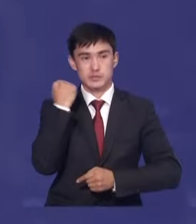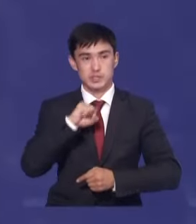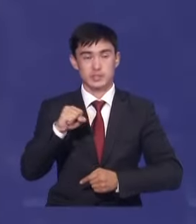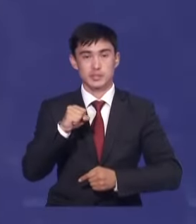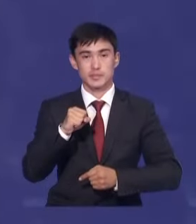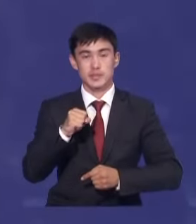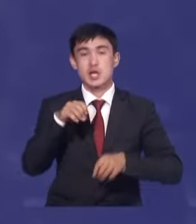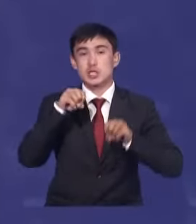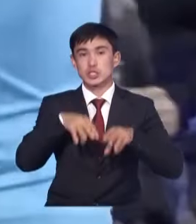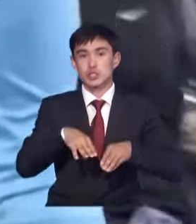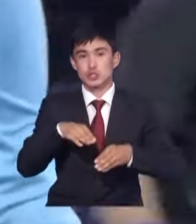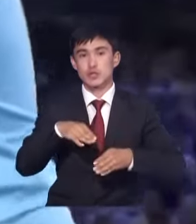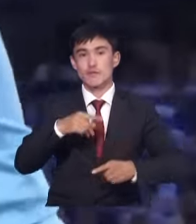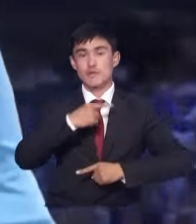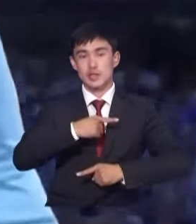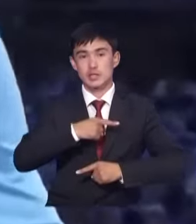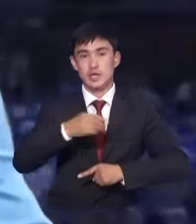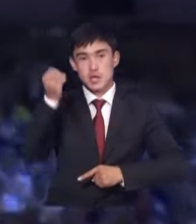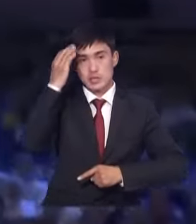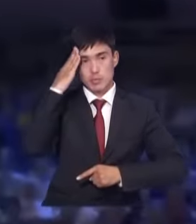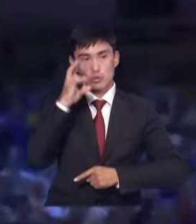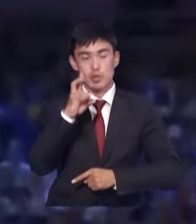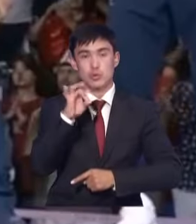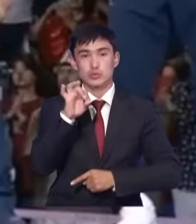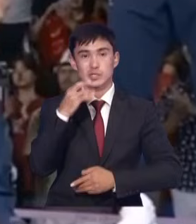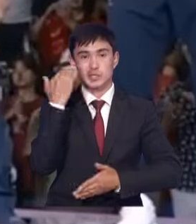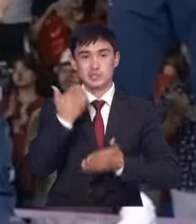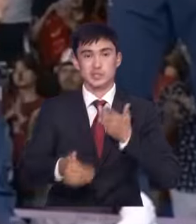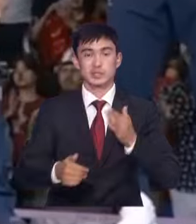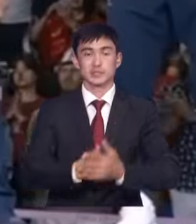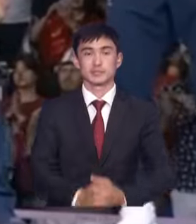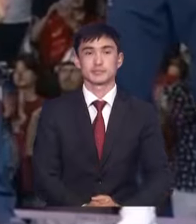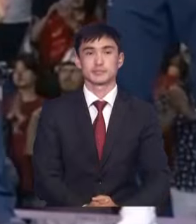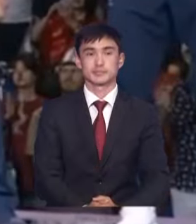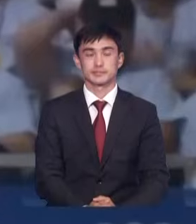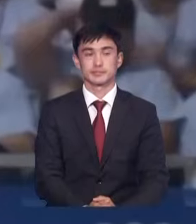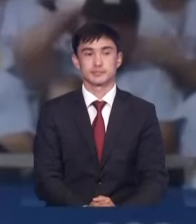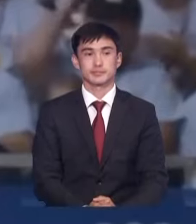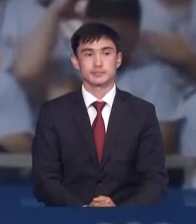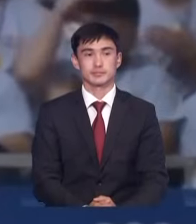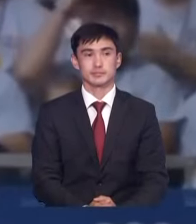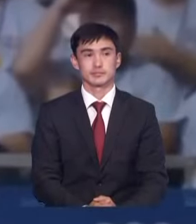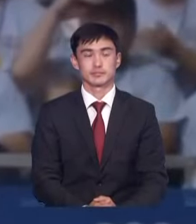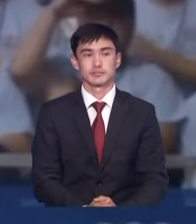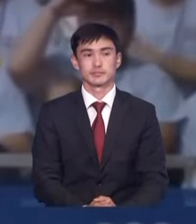соқтырды. Шешуші сәтте жапон балуаны Нао Кусакаға жол беріп, күмісті мойнына тақты.